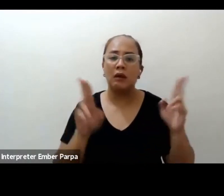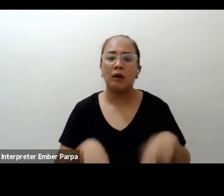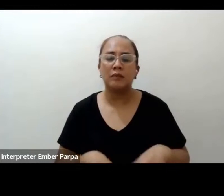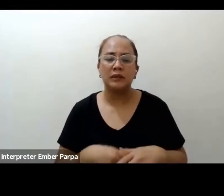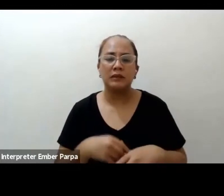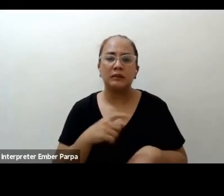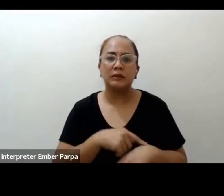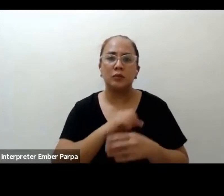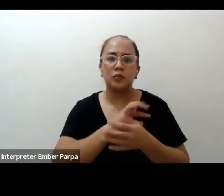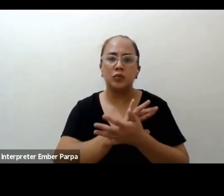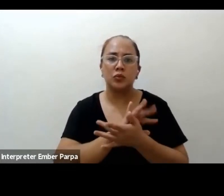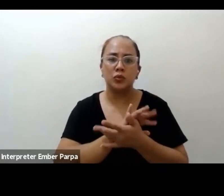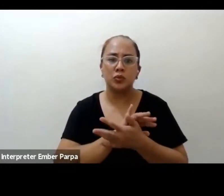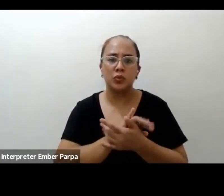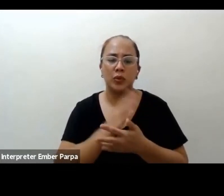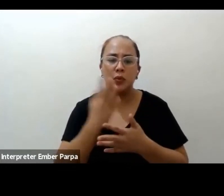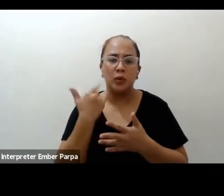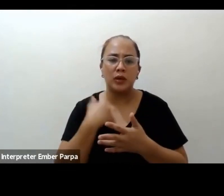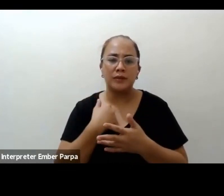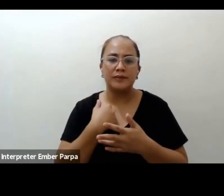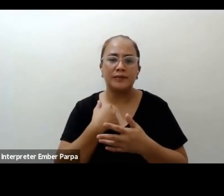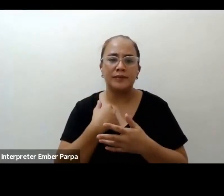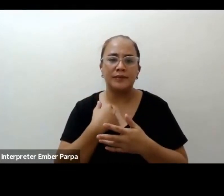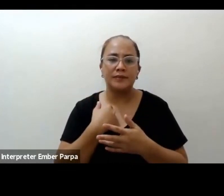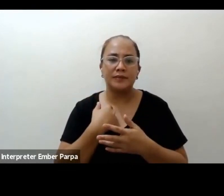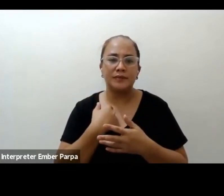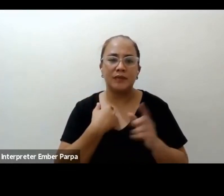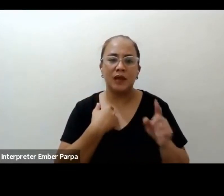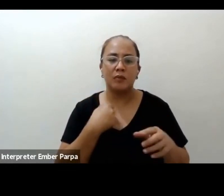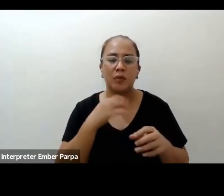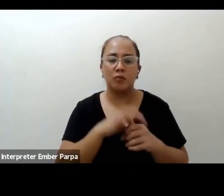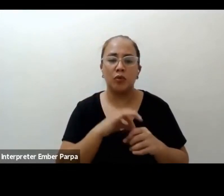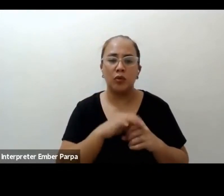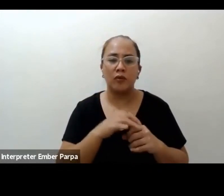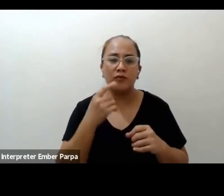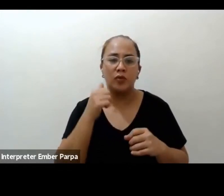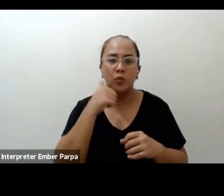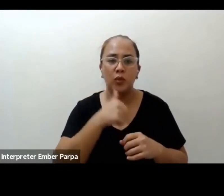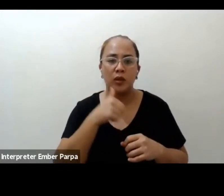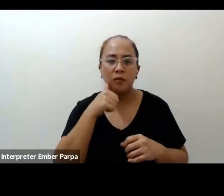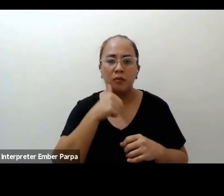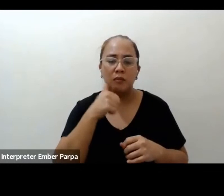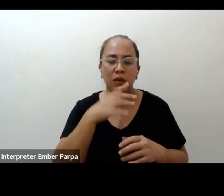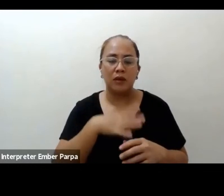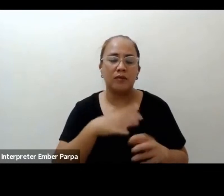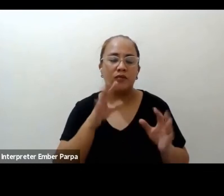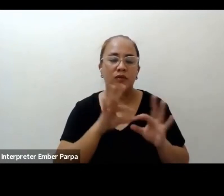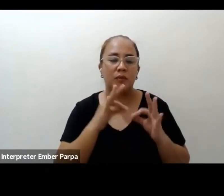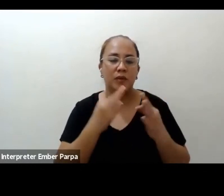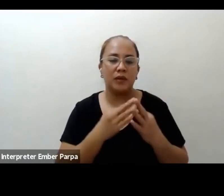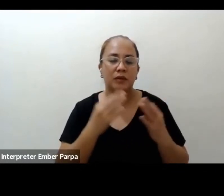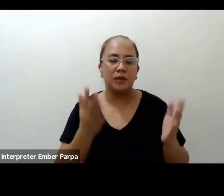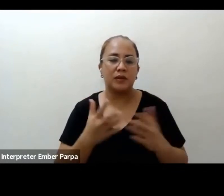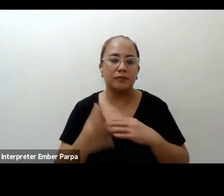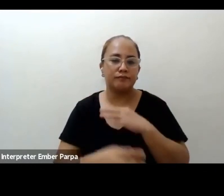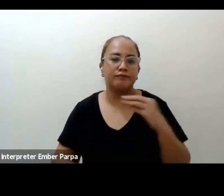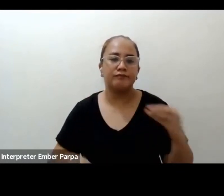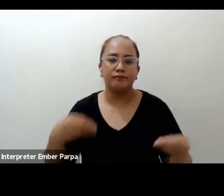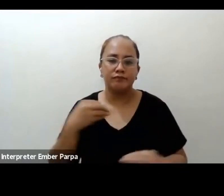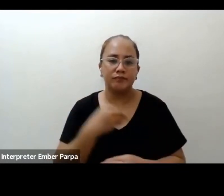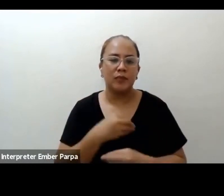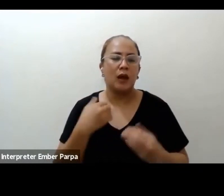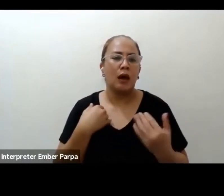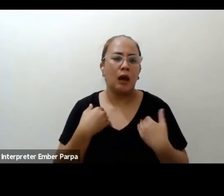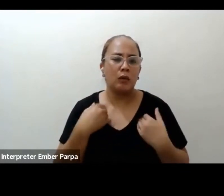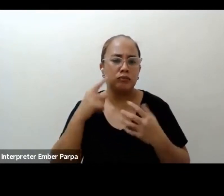during COVID na nasakripisyo ang mga programa para sa kababaihan, family planning, reproductive health. No? There are